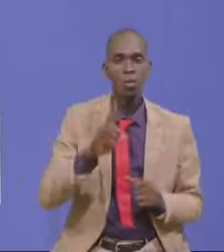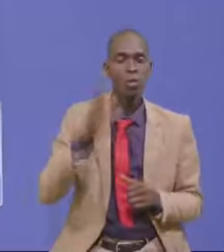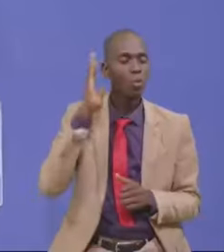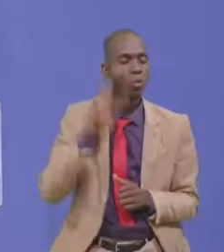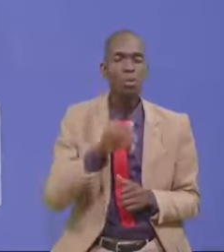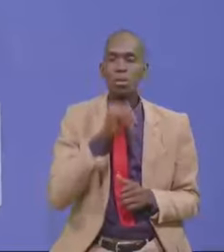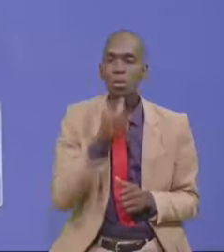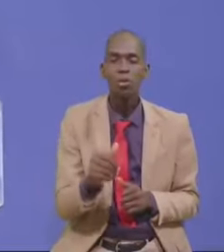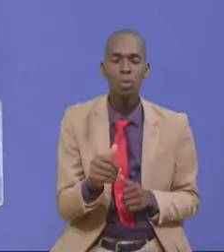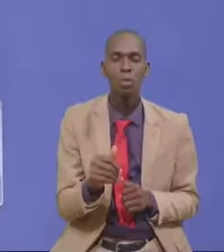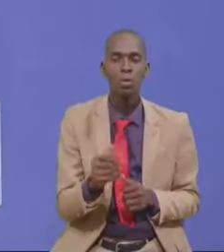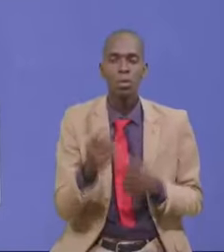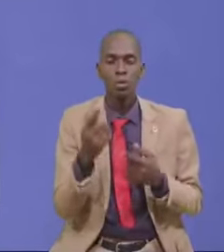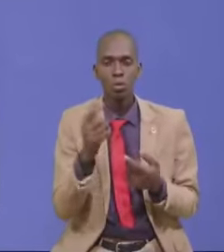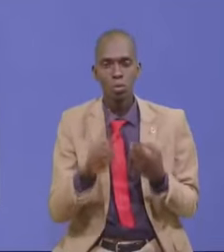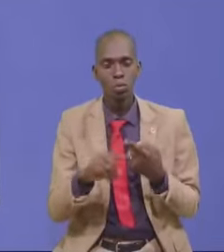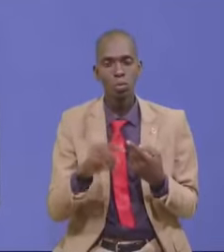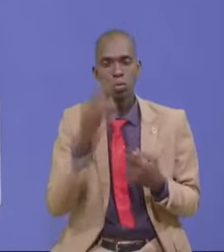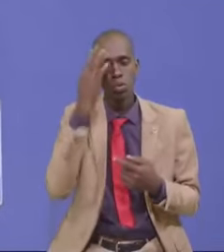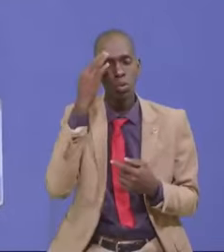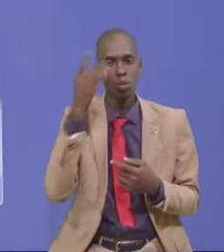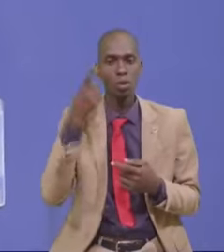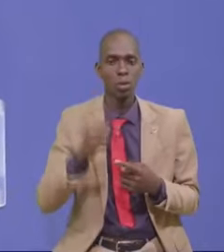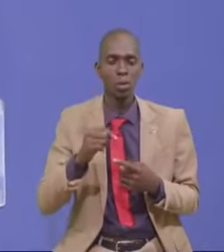Tous les hommes ne parviennent pas à la connaissance de la technologie.